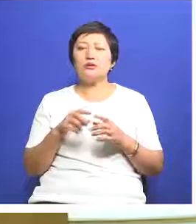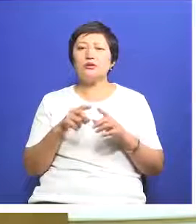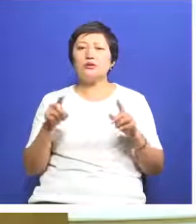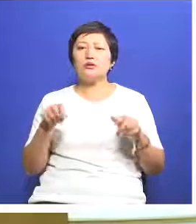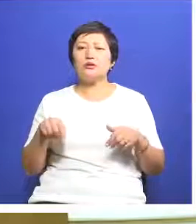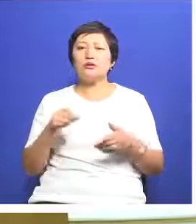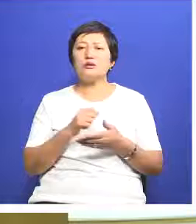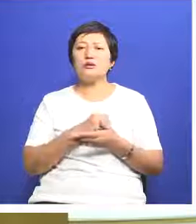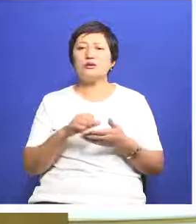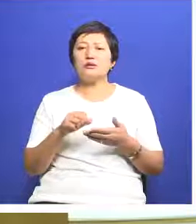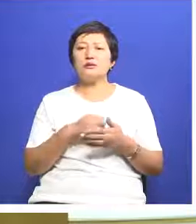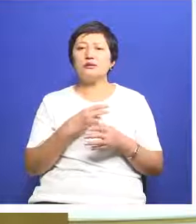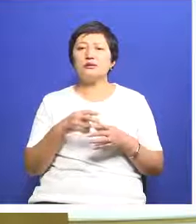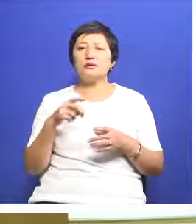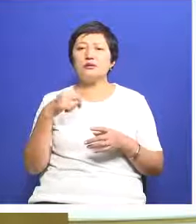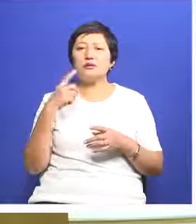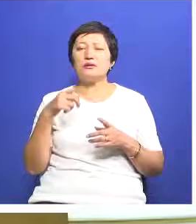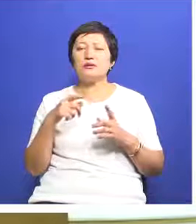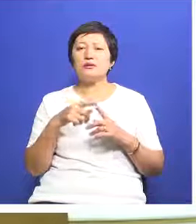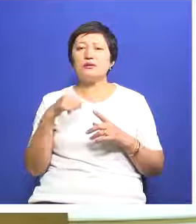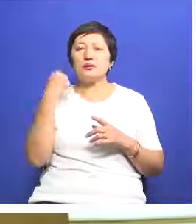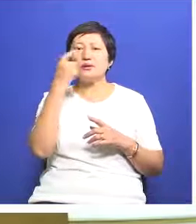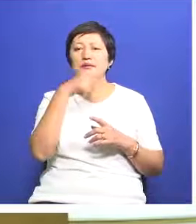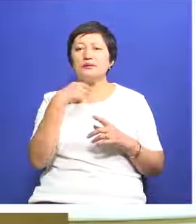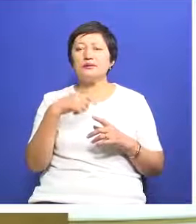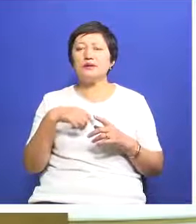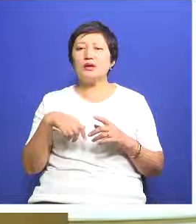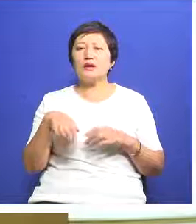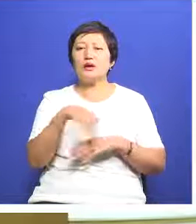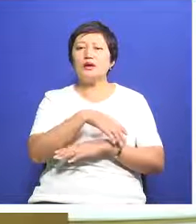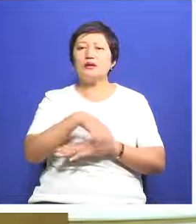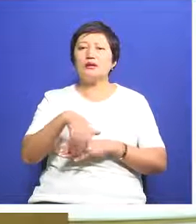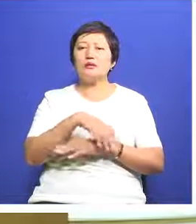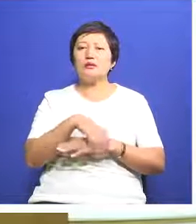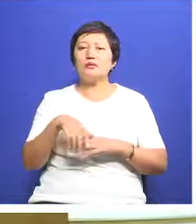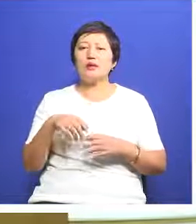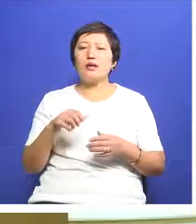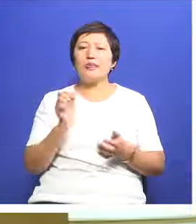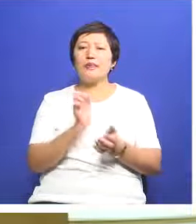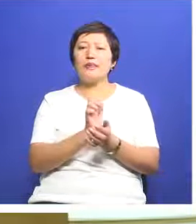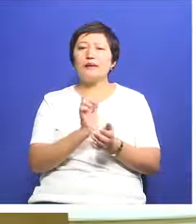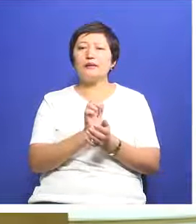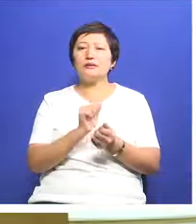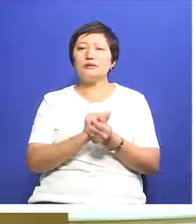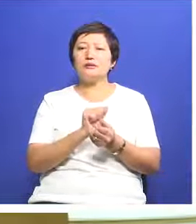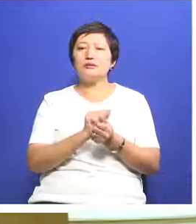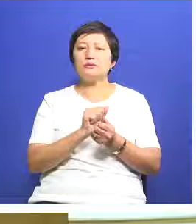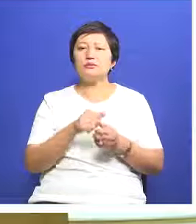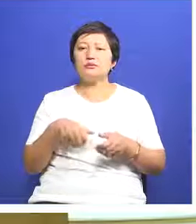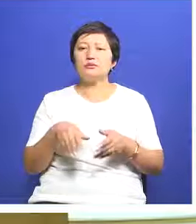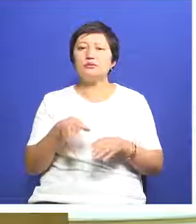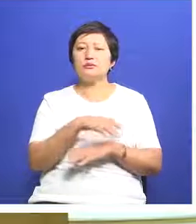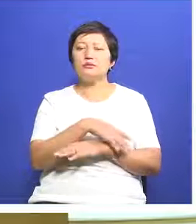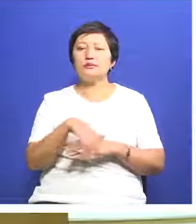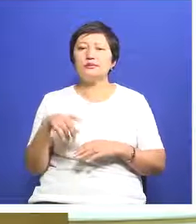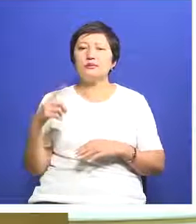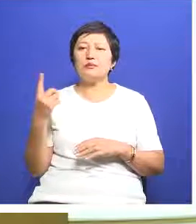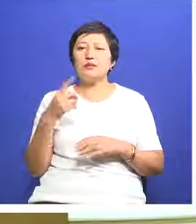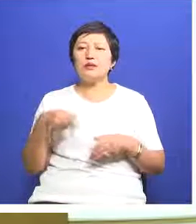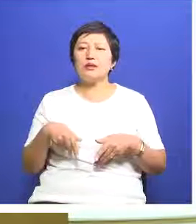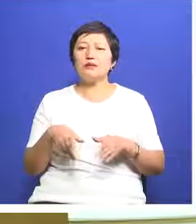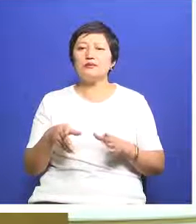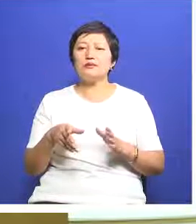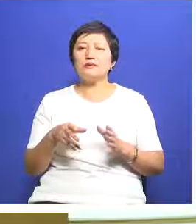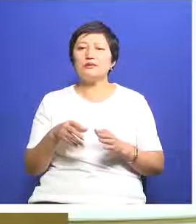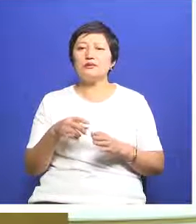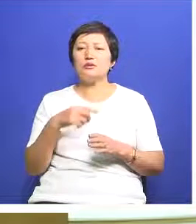атыр, соларды усунурабыз. Келер жылга мына калган көчөлөр жана бир тас төсө көчөсүн усунуп атырмын, бир жаңы асфальттоо